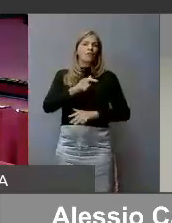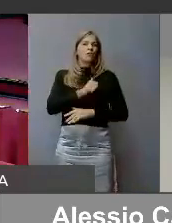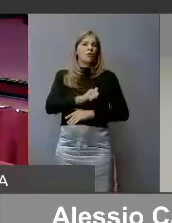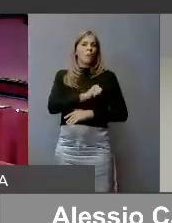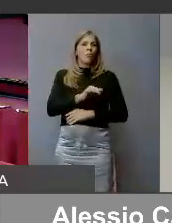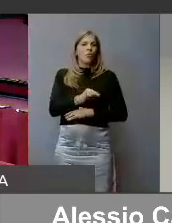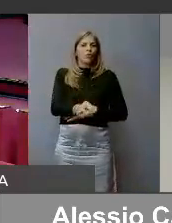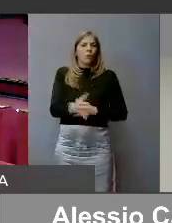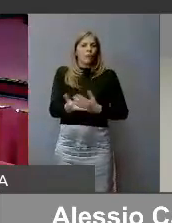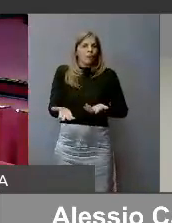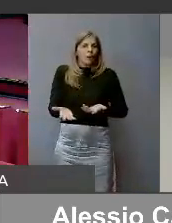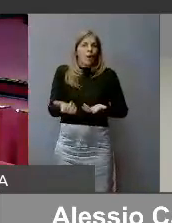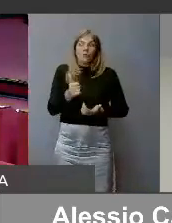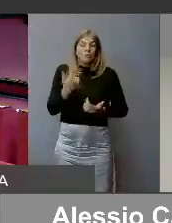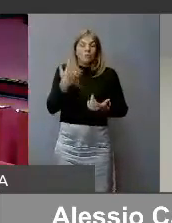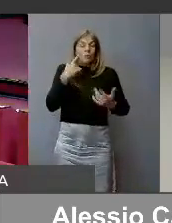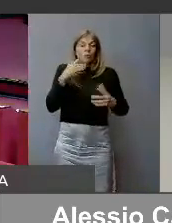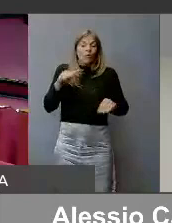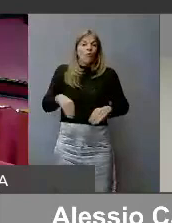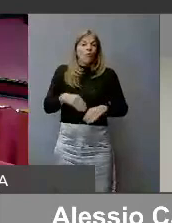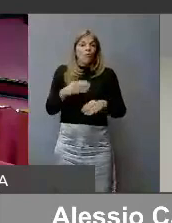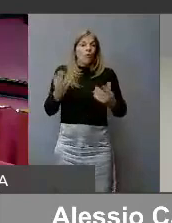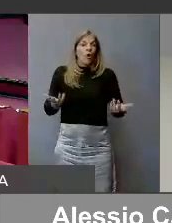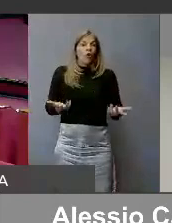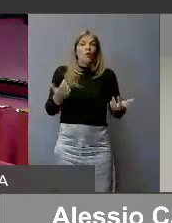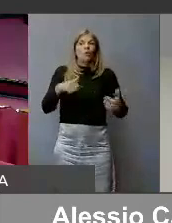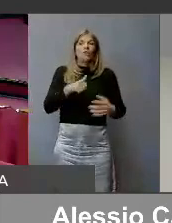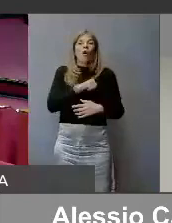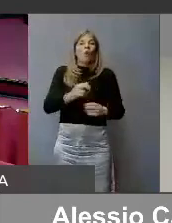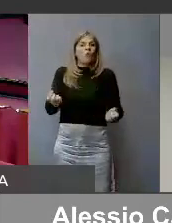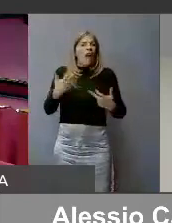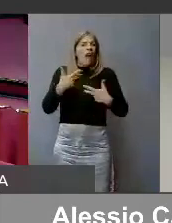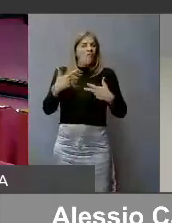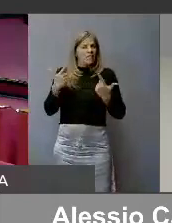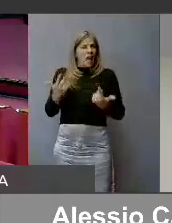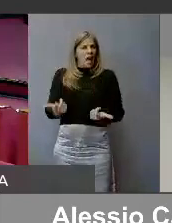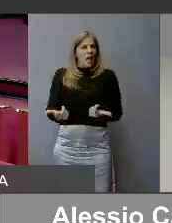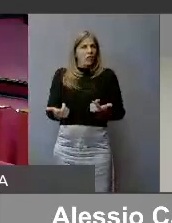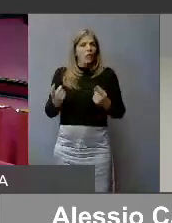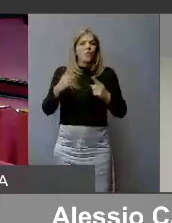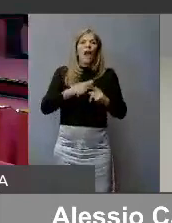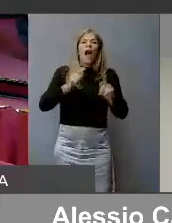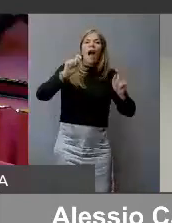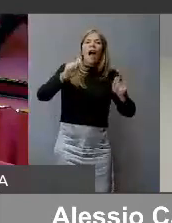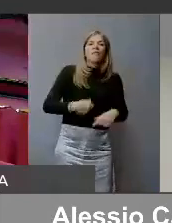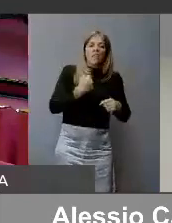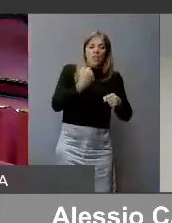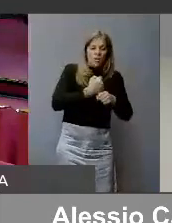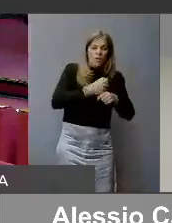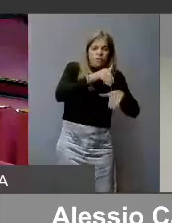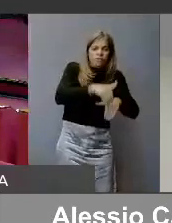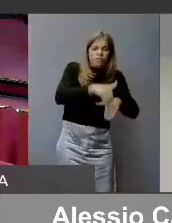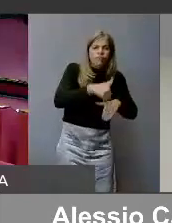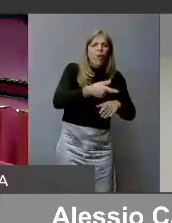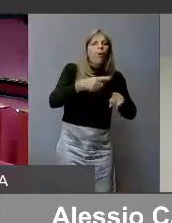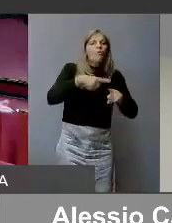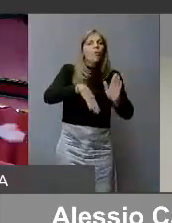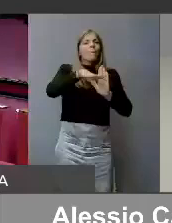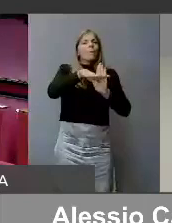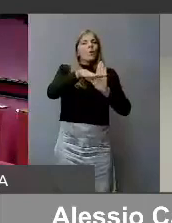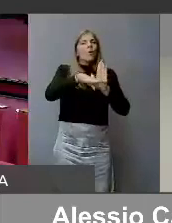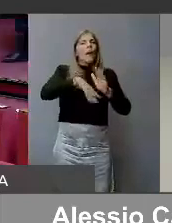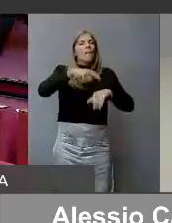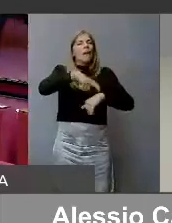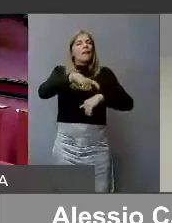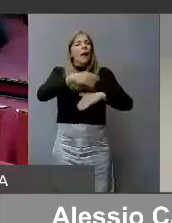dire l'amministrazione municipale sia dell'avvio dei lavori sia anche nella programmazione del crono programma che per